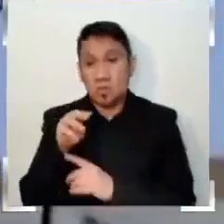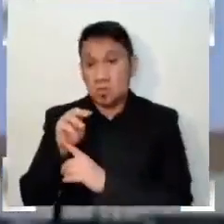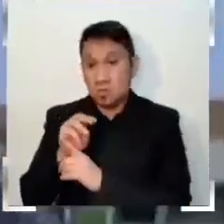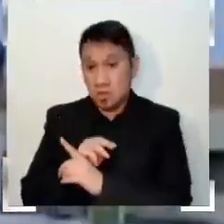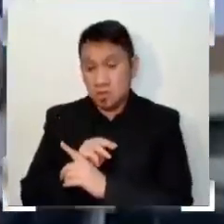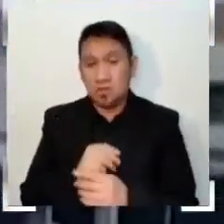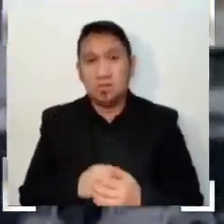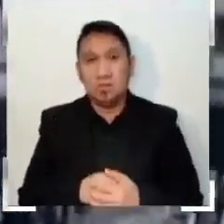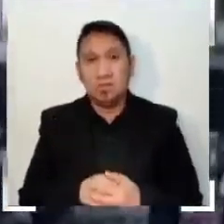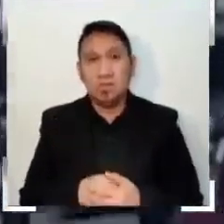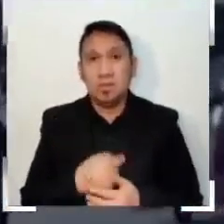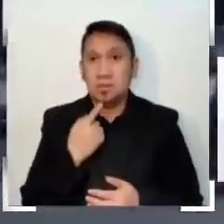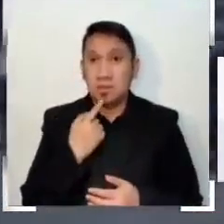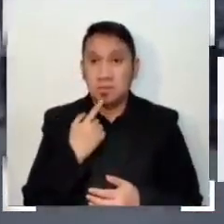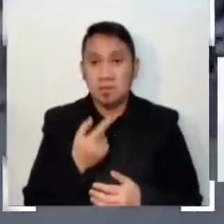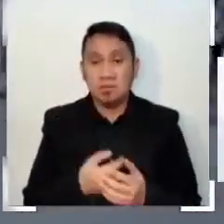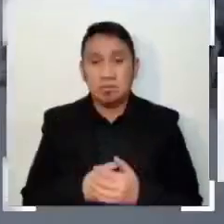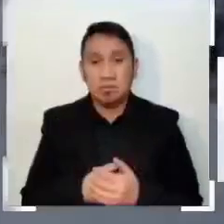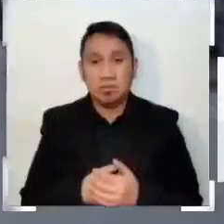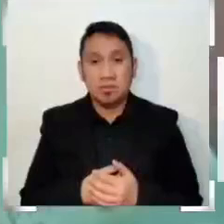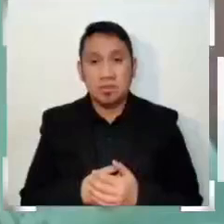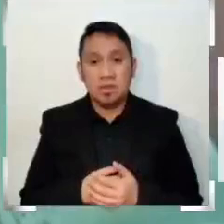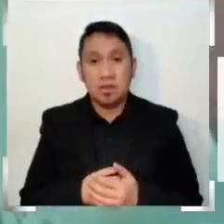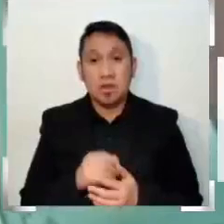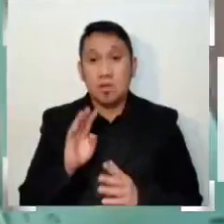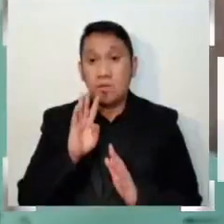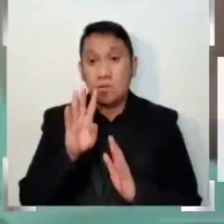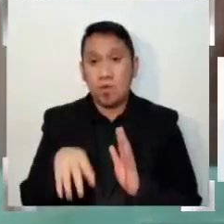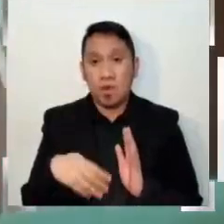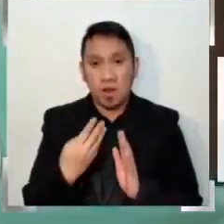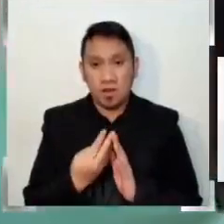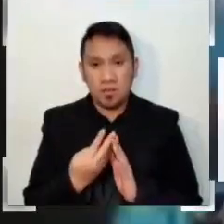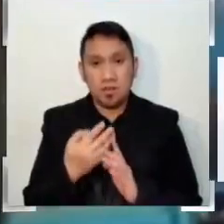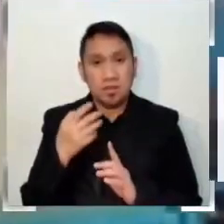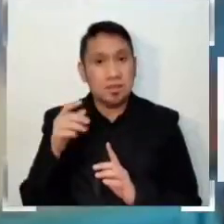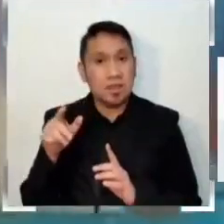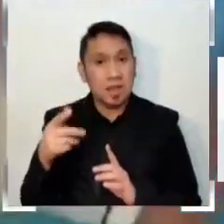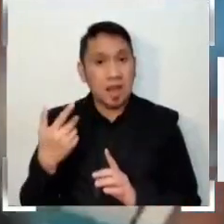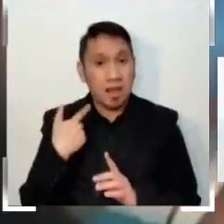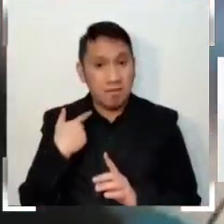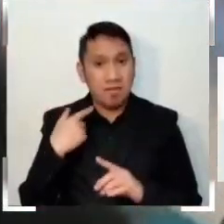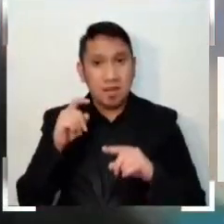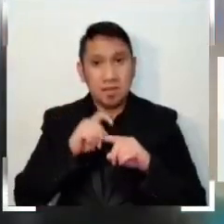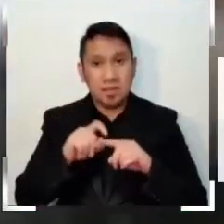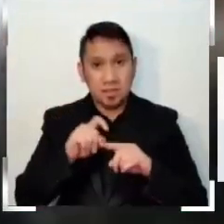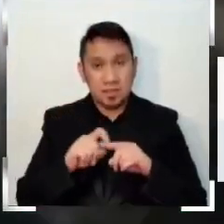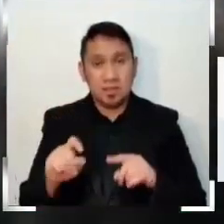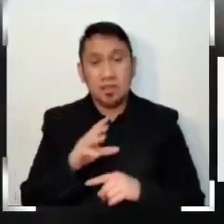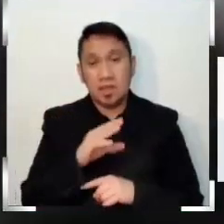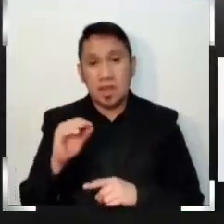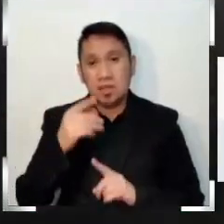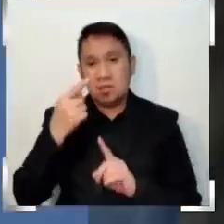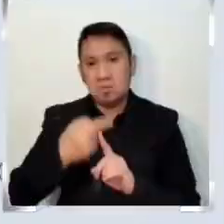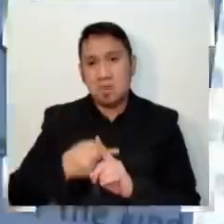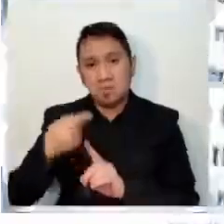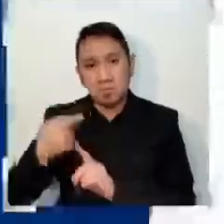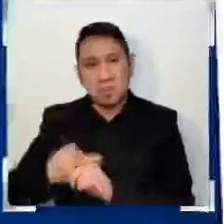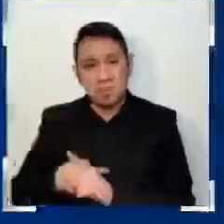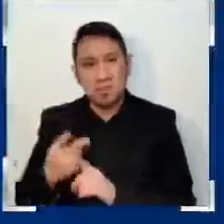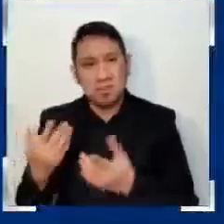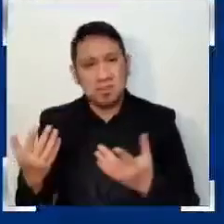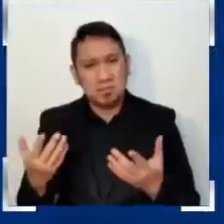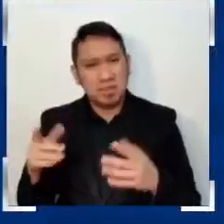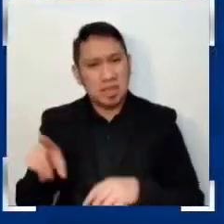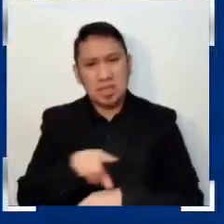sa mga taga roon, 4 oras lang kada araw kung magkaroon sila ng kuryente at ilang buwan na rin nila itong nararanasan.